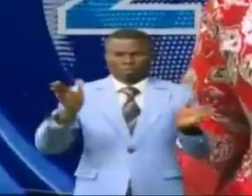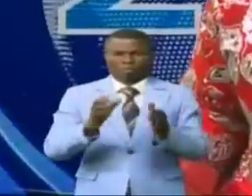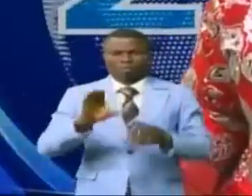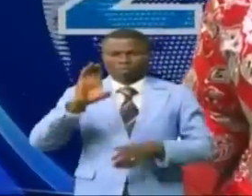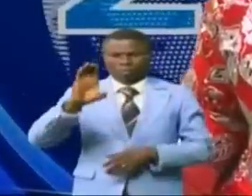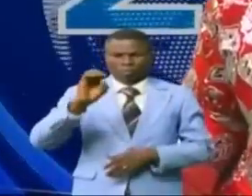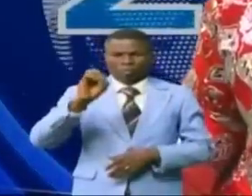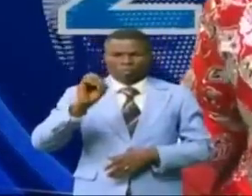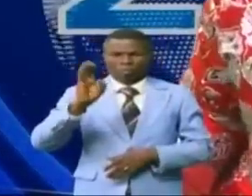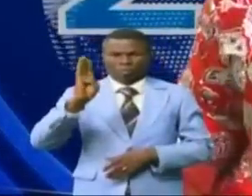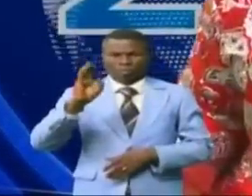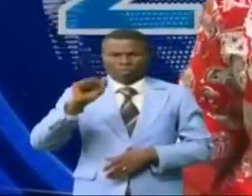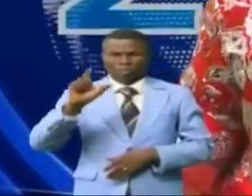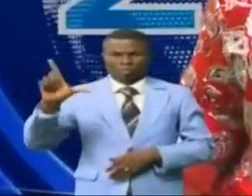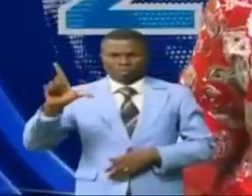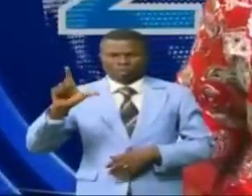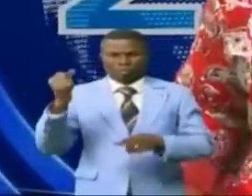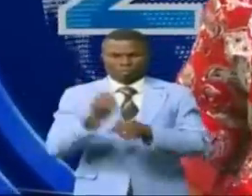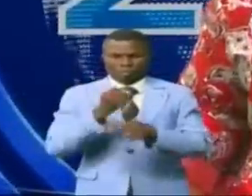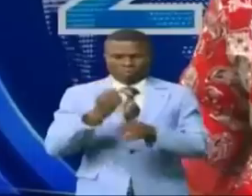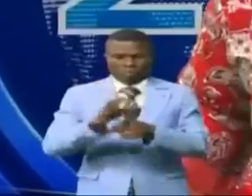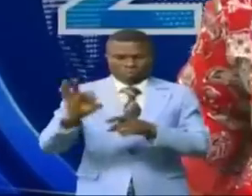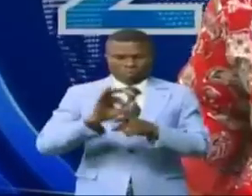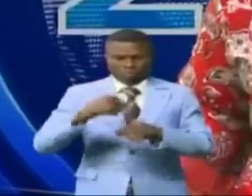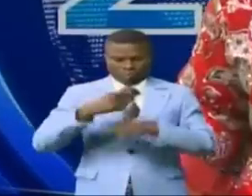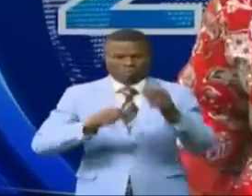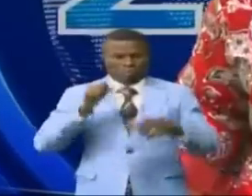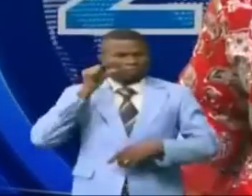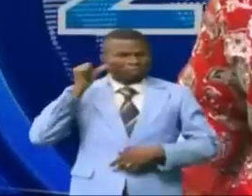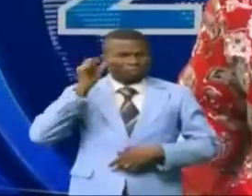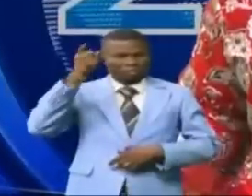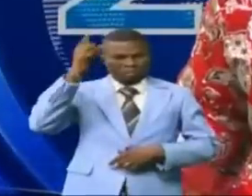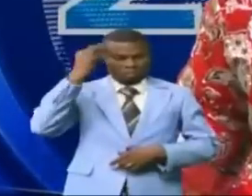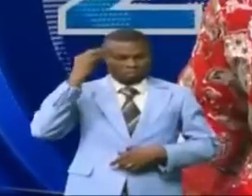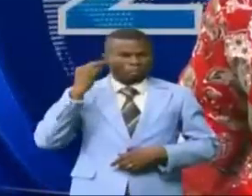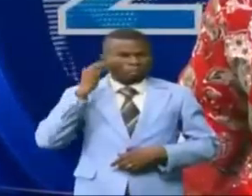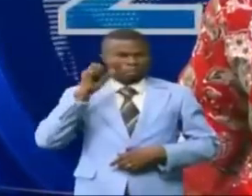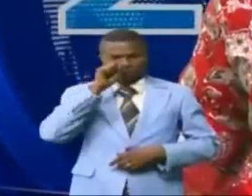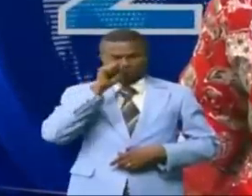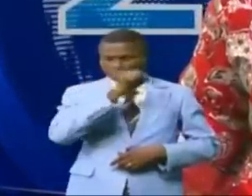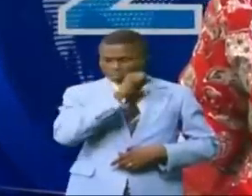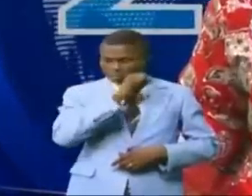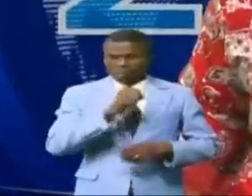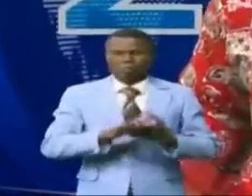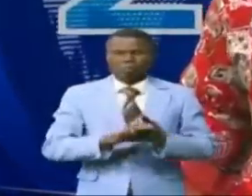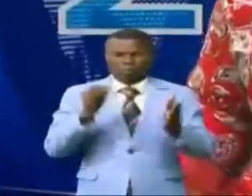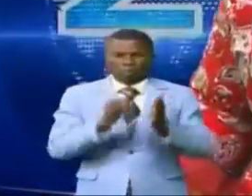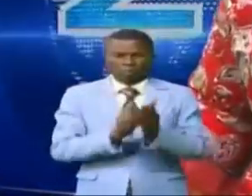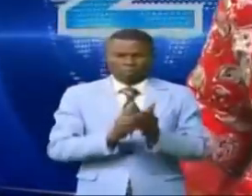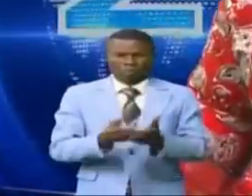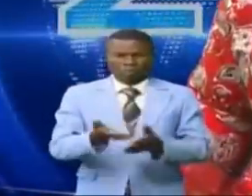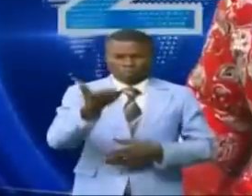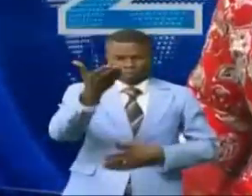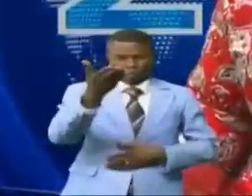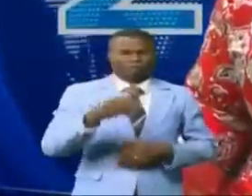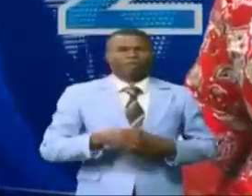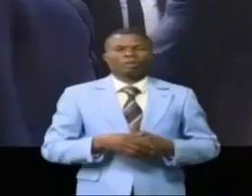Eh bien, les travaux en atelier ont été lancés hier par le Premier ministre Jean-Michel Samalou Kondé. Encore une fois, Patito